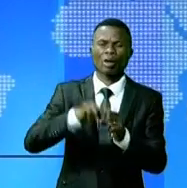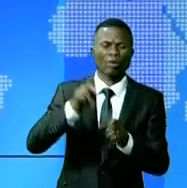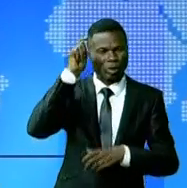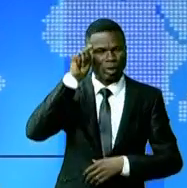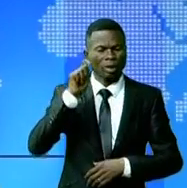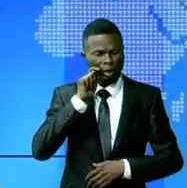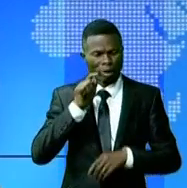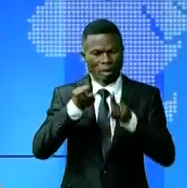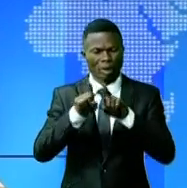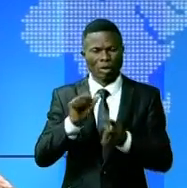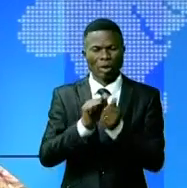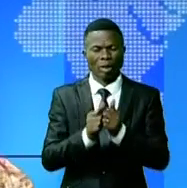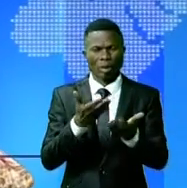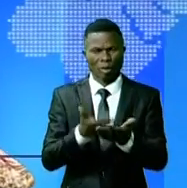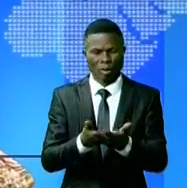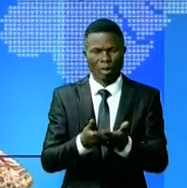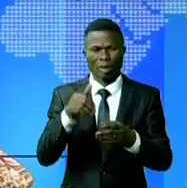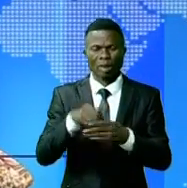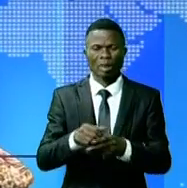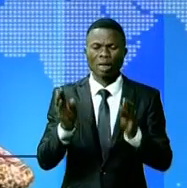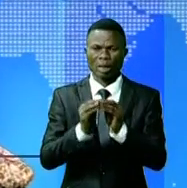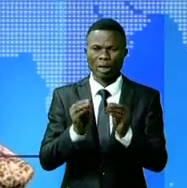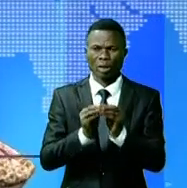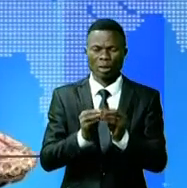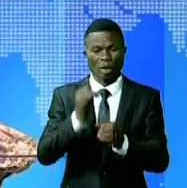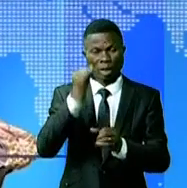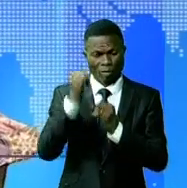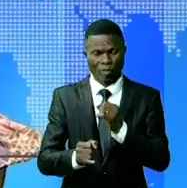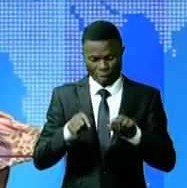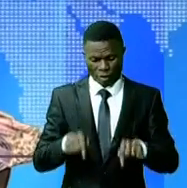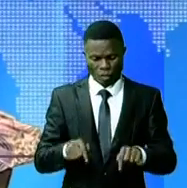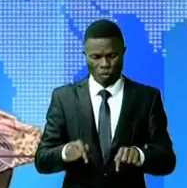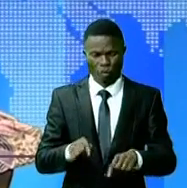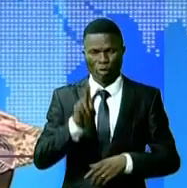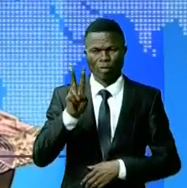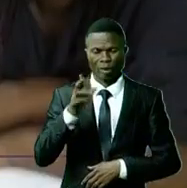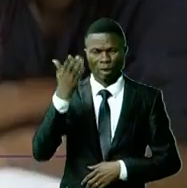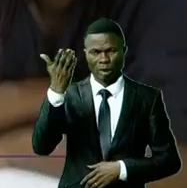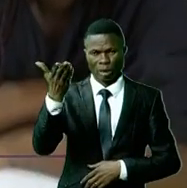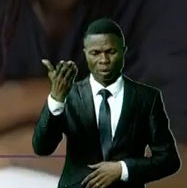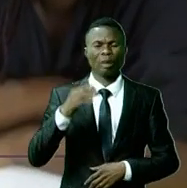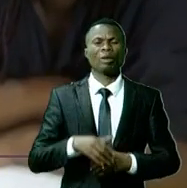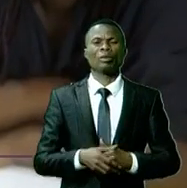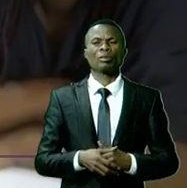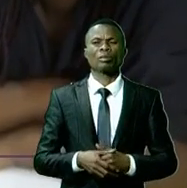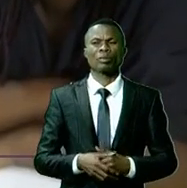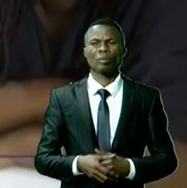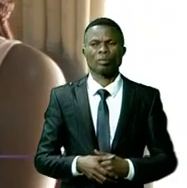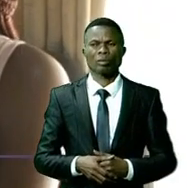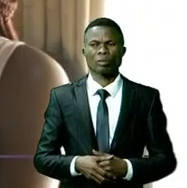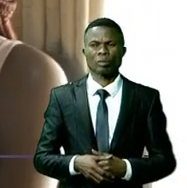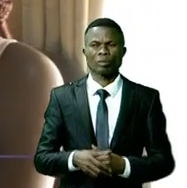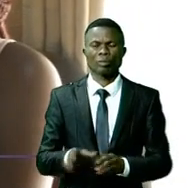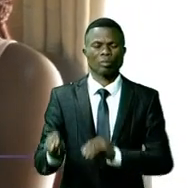sexuelles et sexistes. C'était au cours d'un atelier clôturé cet après-midi à Goma. Reportage. Et la mise en œuvre